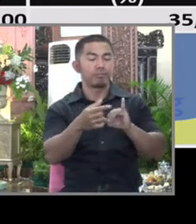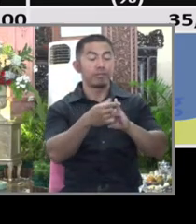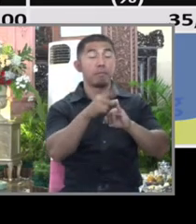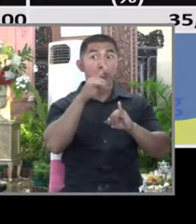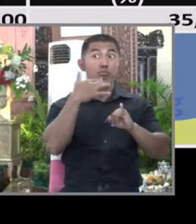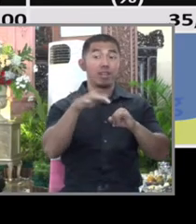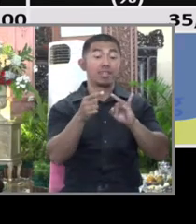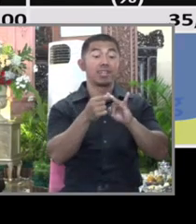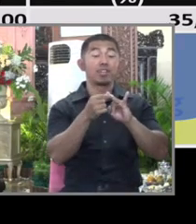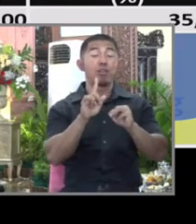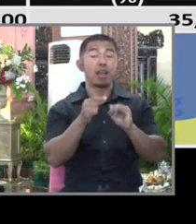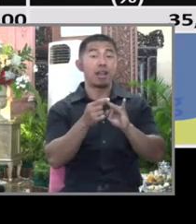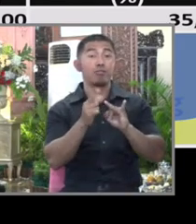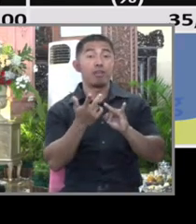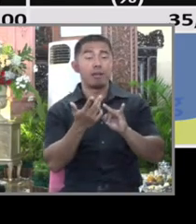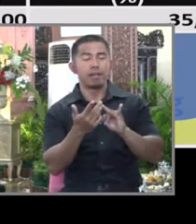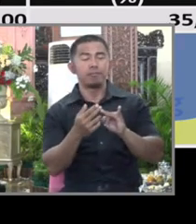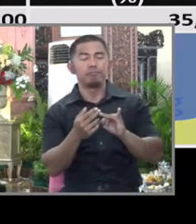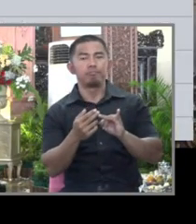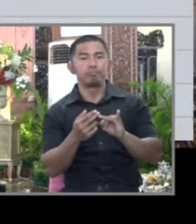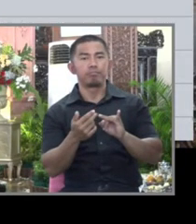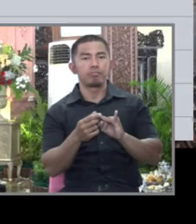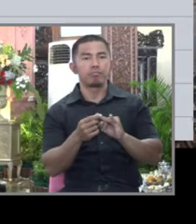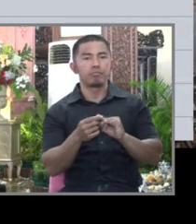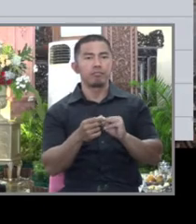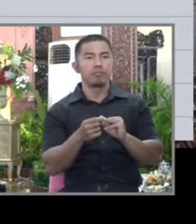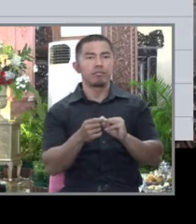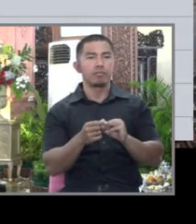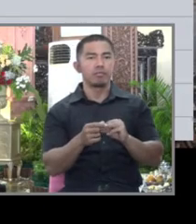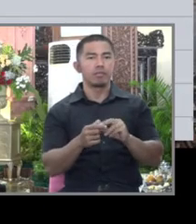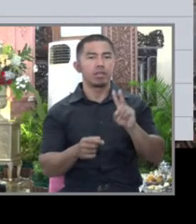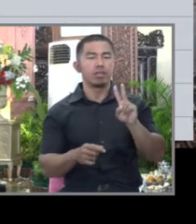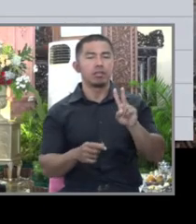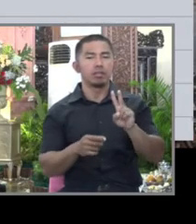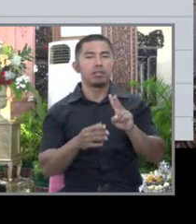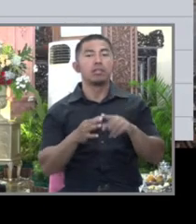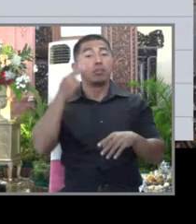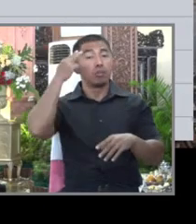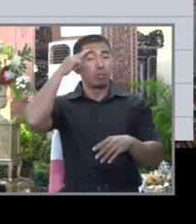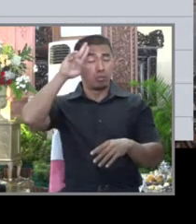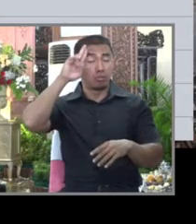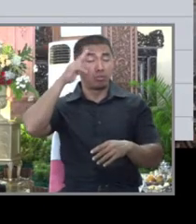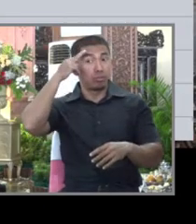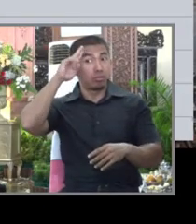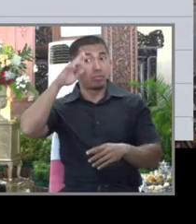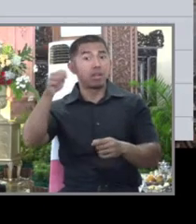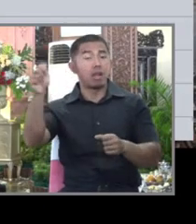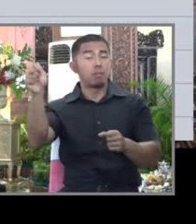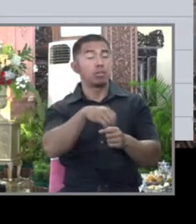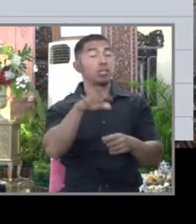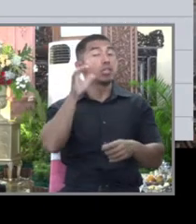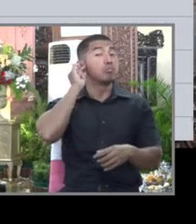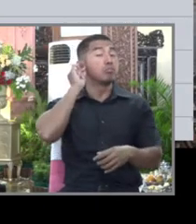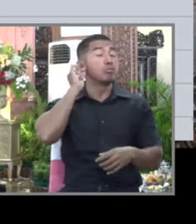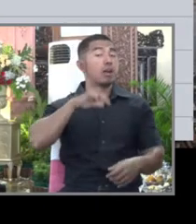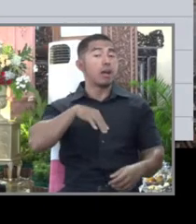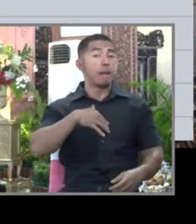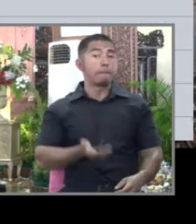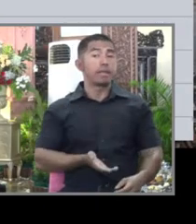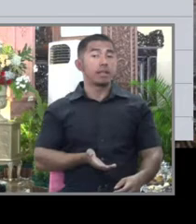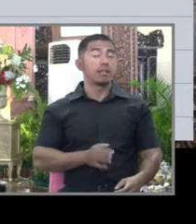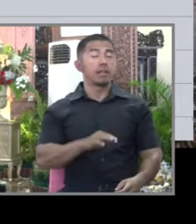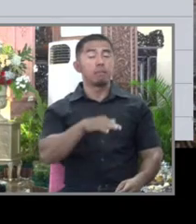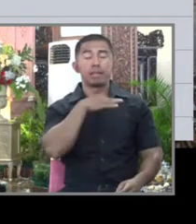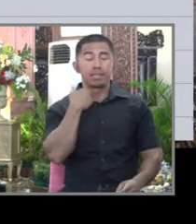adalah dalam rangka penanganan Eh ibu hamil yang meninggal